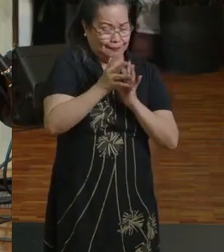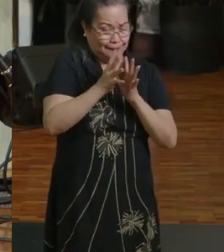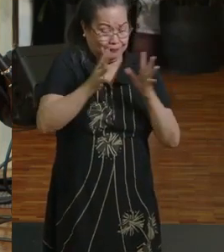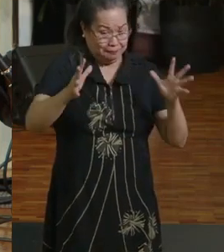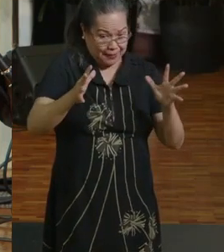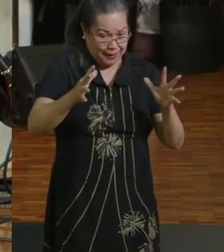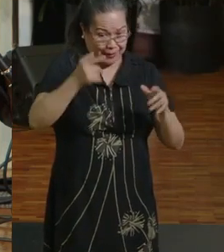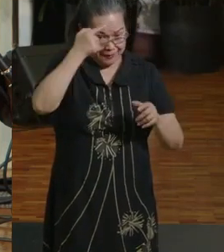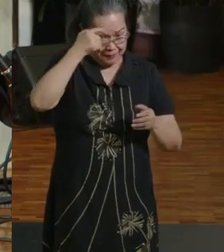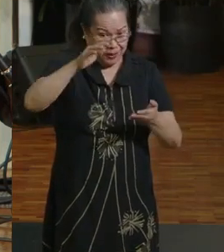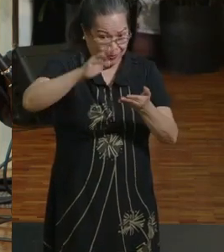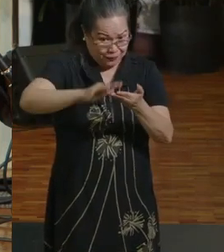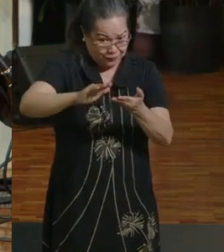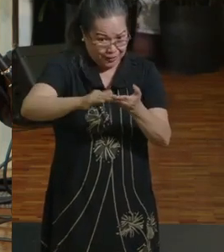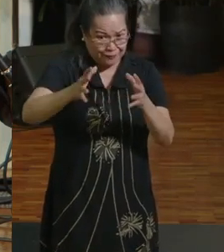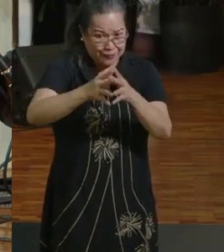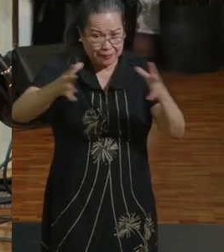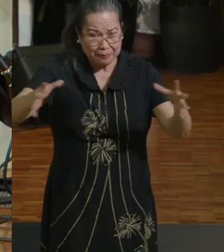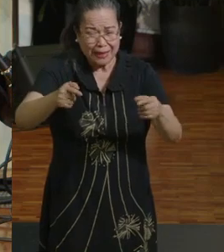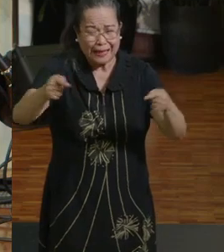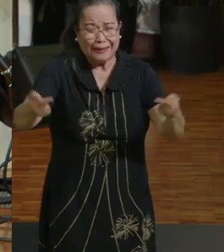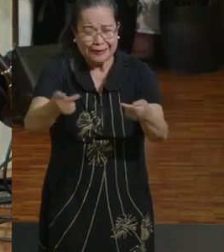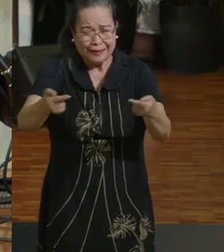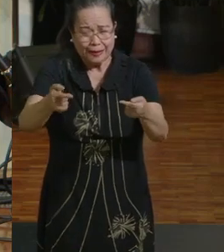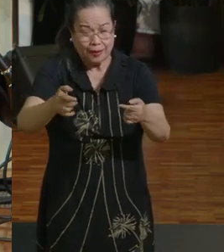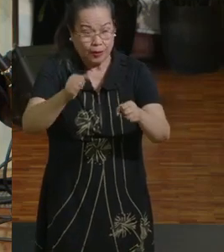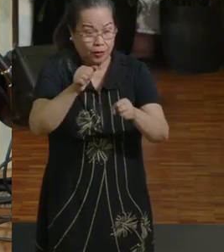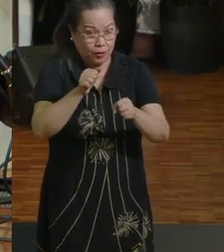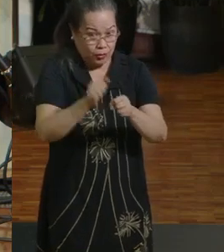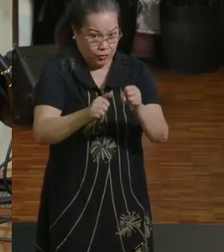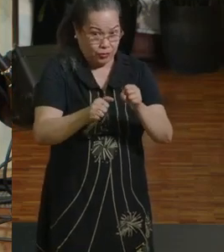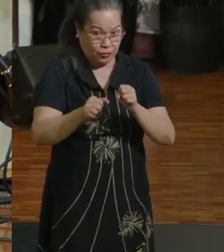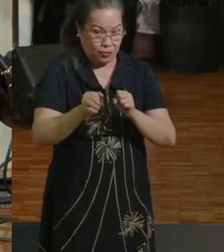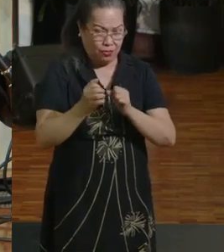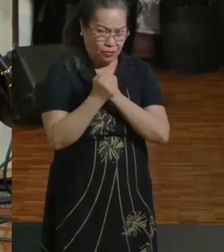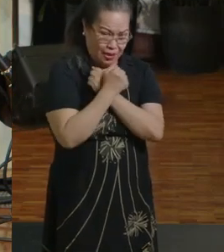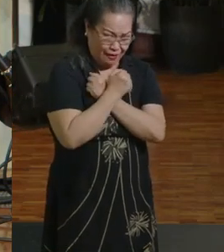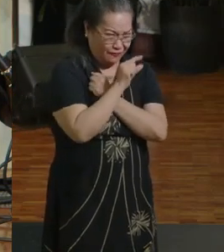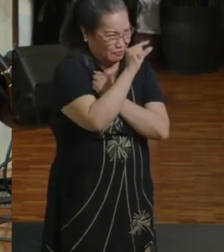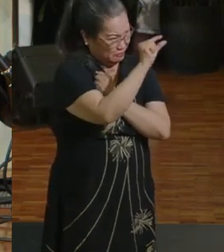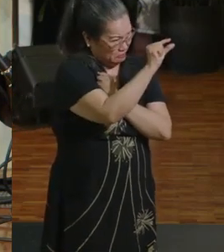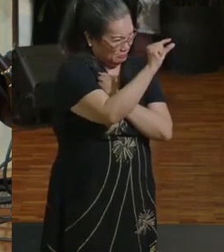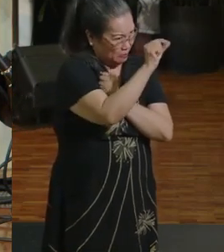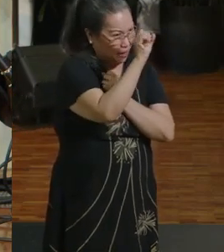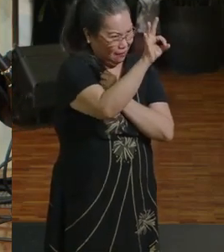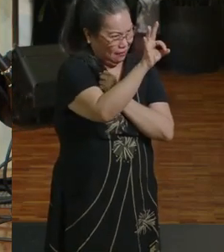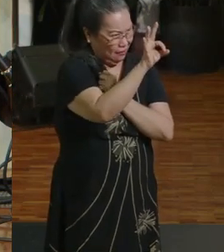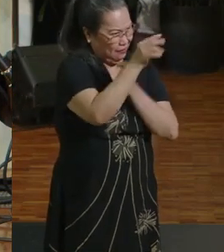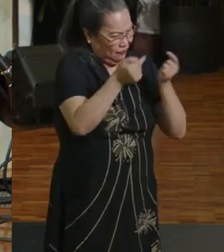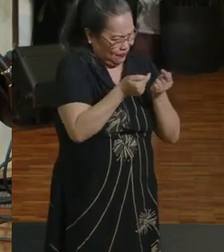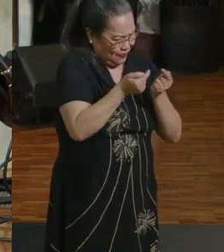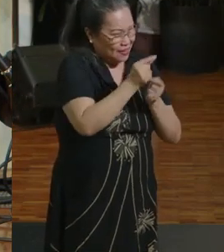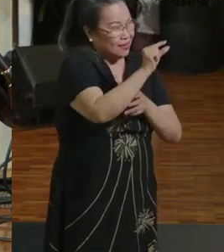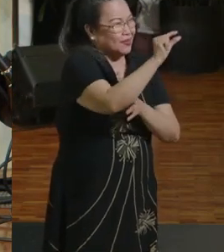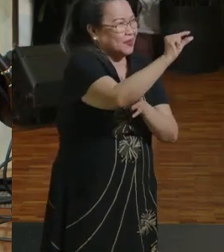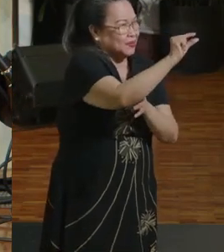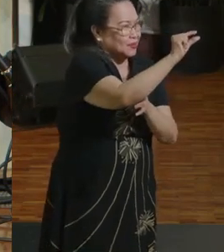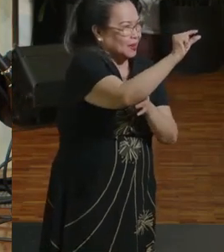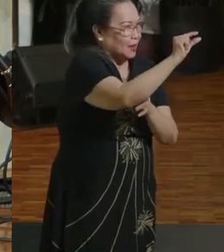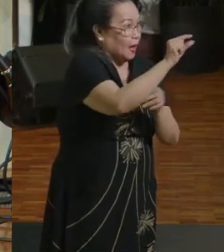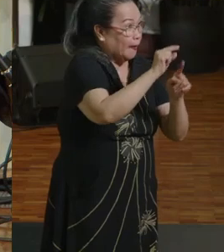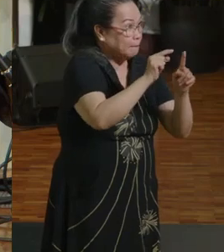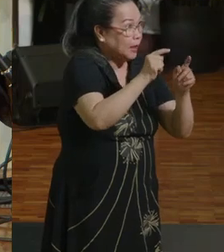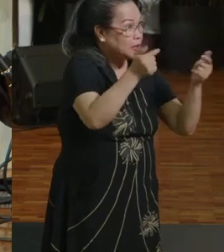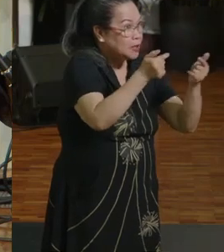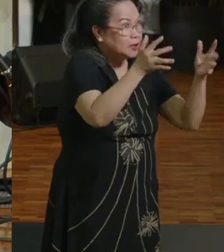little, loves little. So dahil po dito sa episode na ito at pagkakasunod-sunod